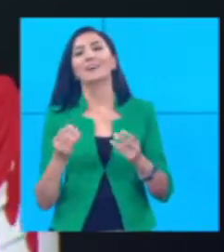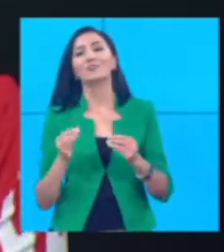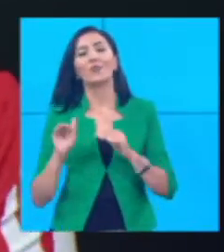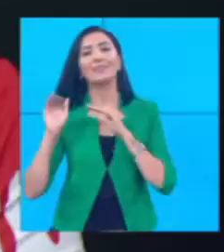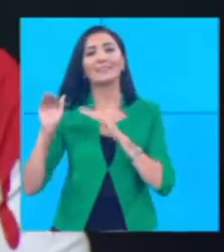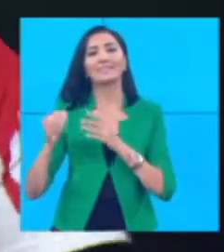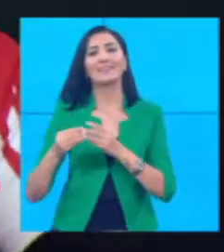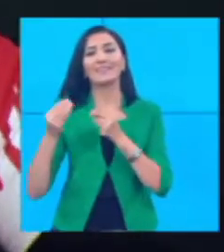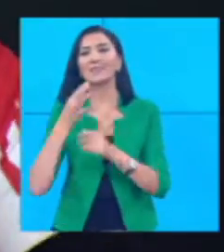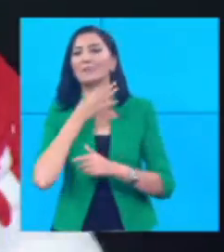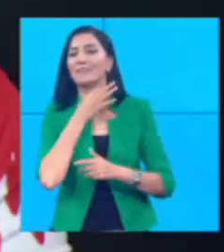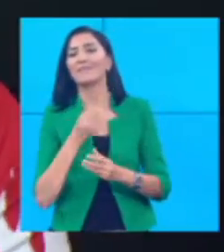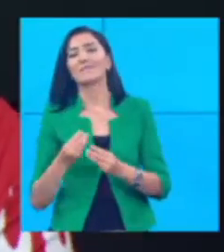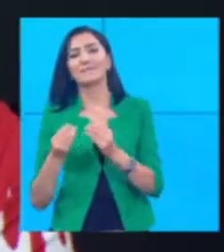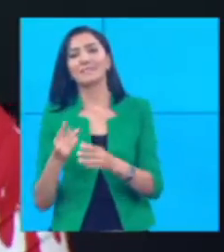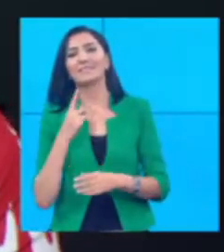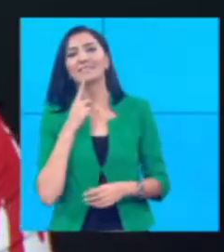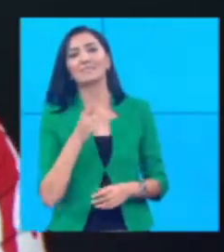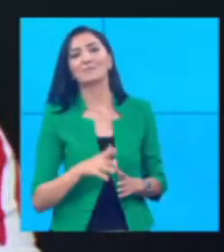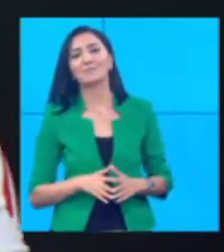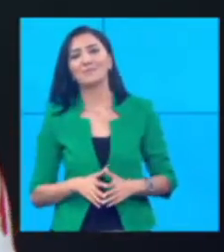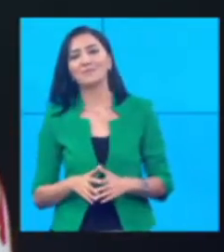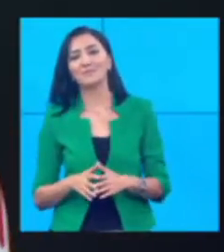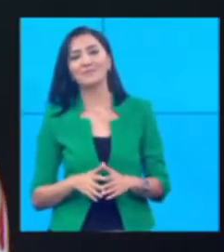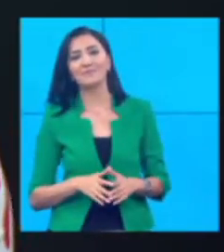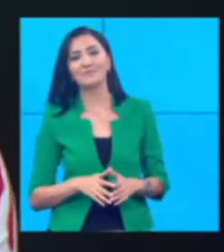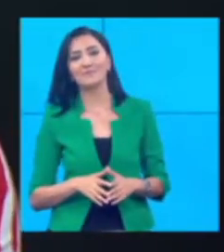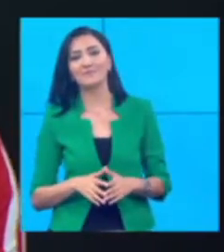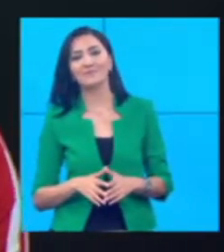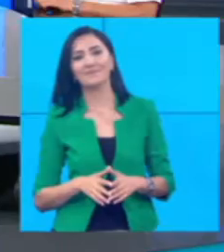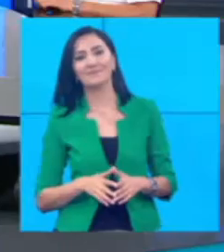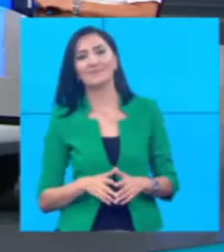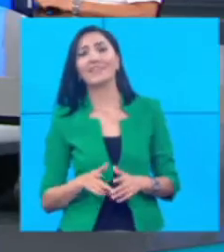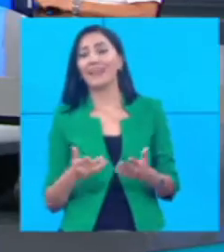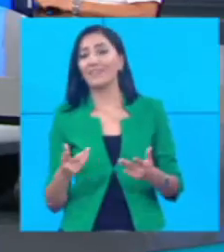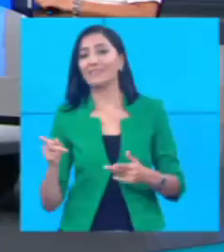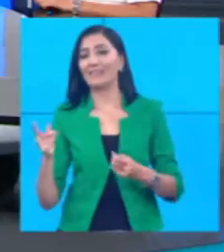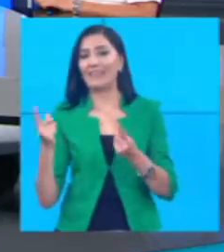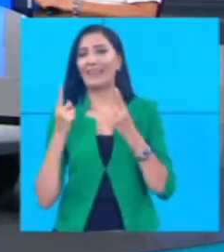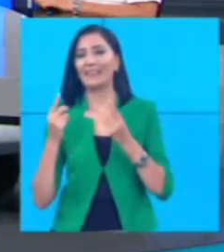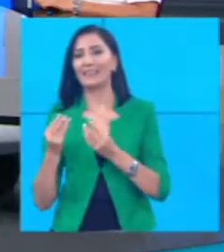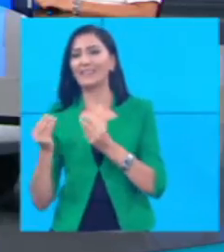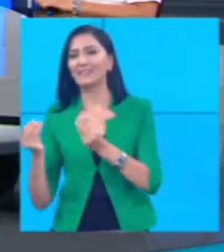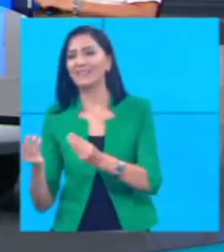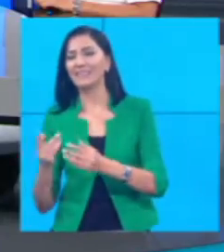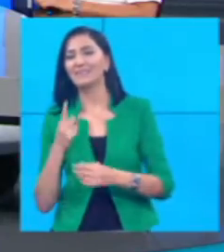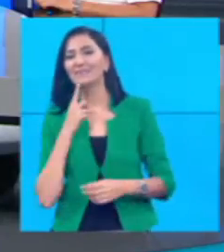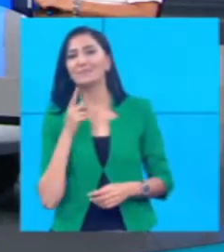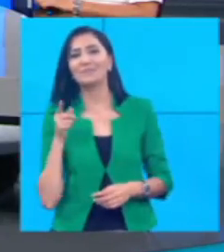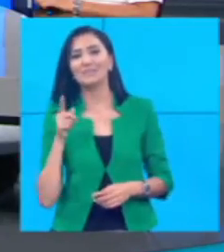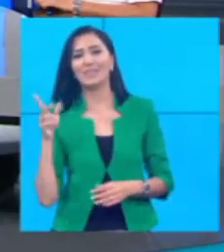şey destek verirdim onlara. İmkan verirdim. Evet. Evet, sen söyle. Verelim mi yetkiyi sana?